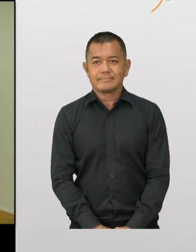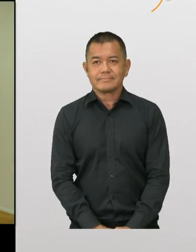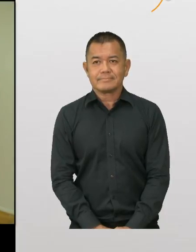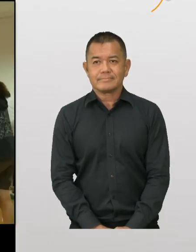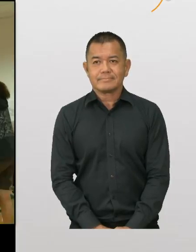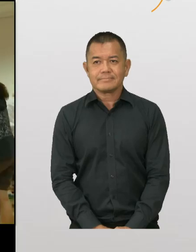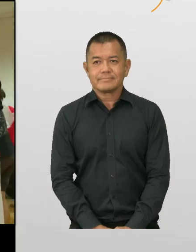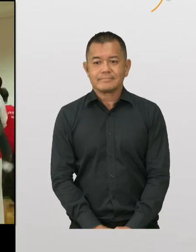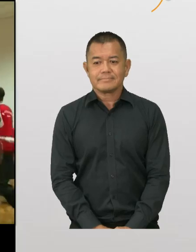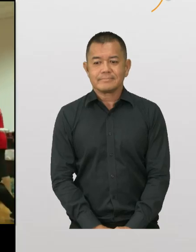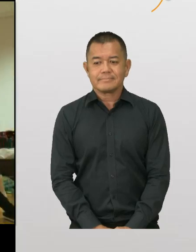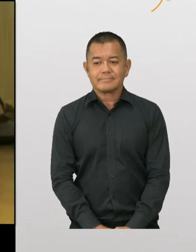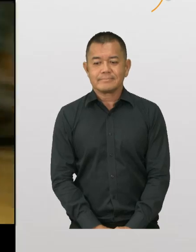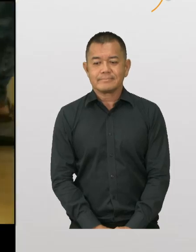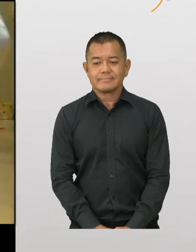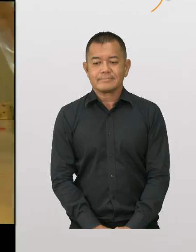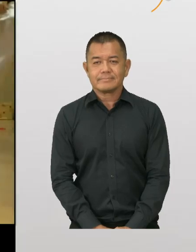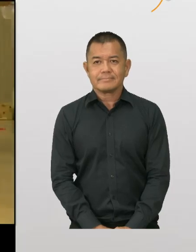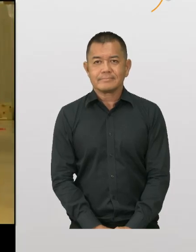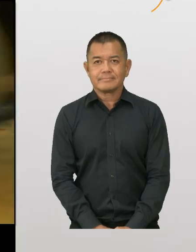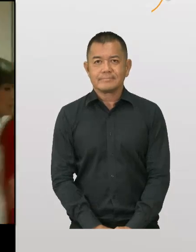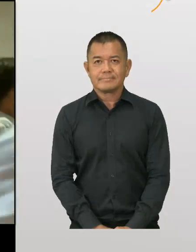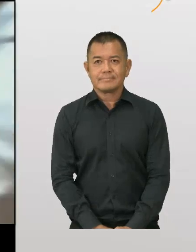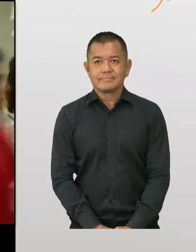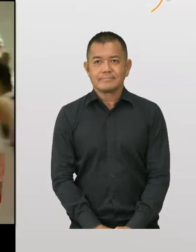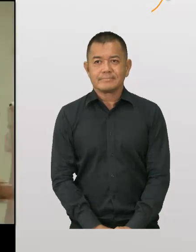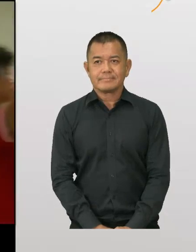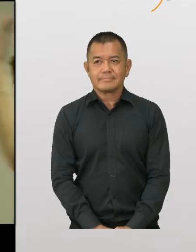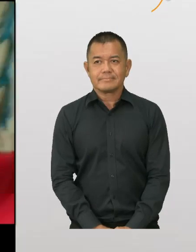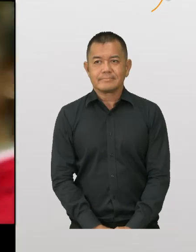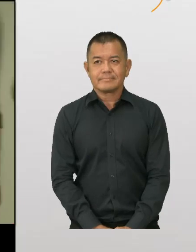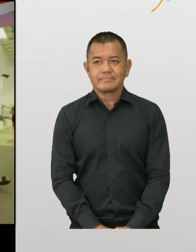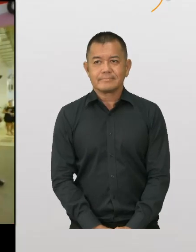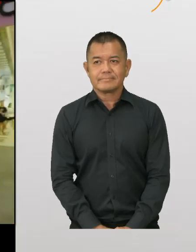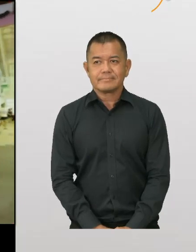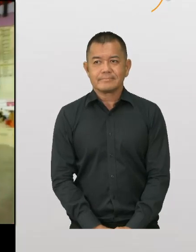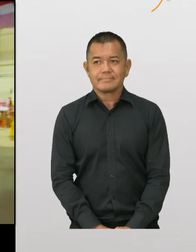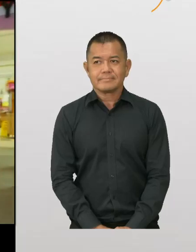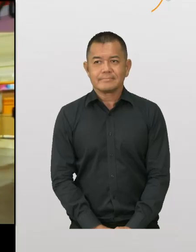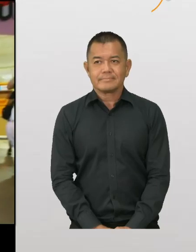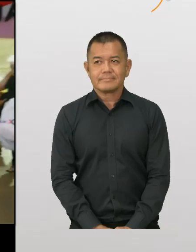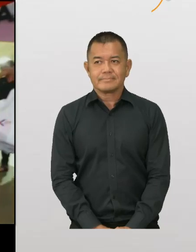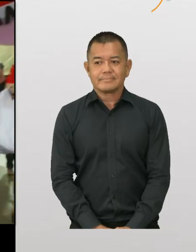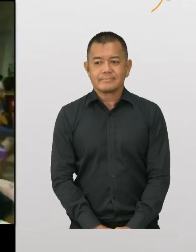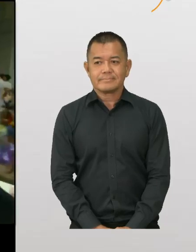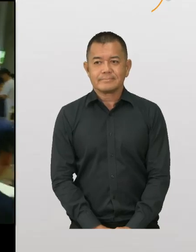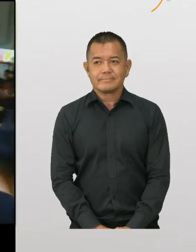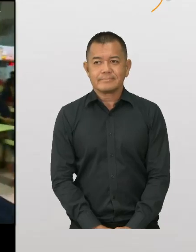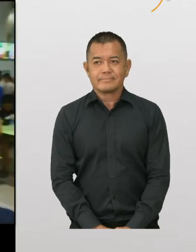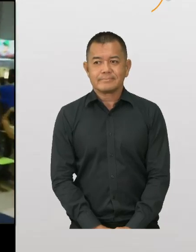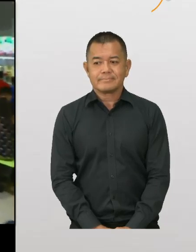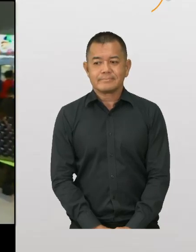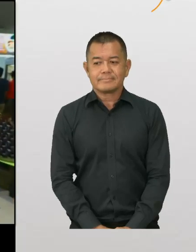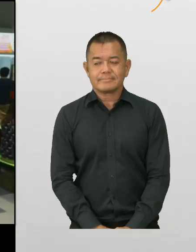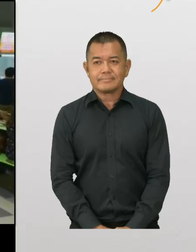每个星期天的下午直到晚上，来自全岛各地的爱心歌仔戏团学员都会来慈园民众俱乐